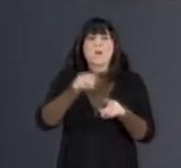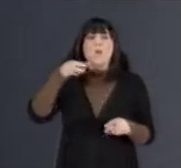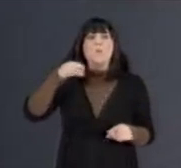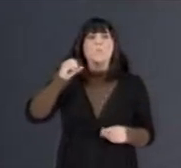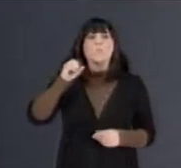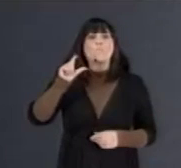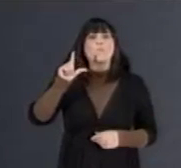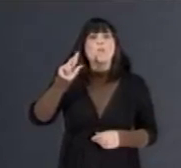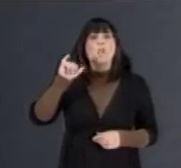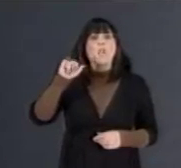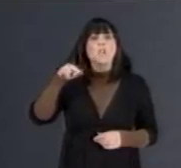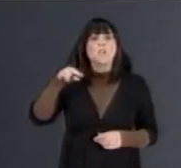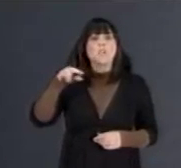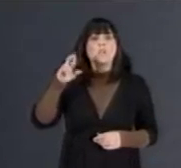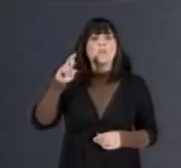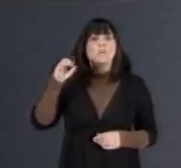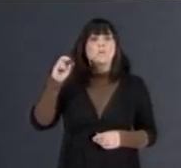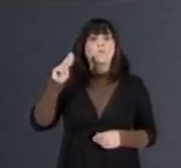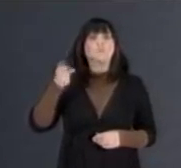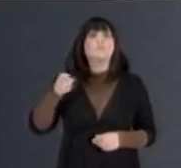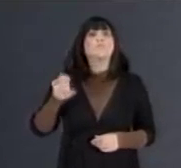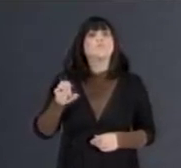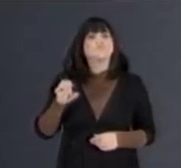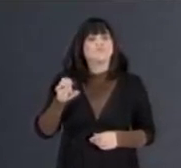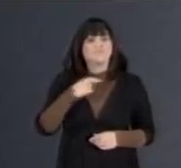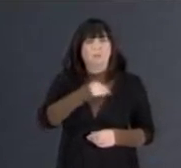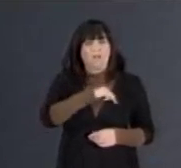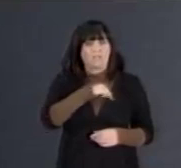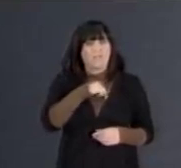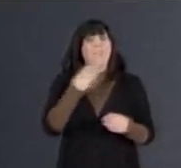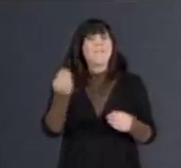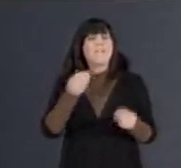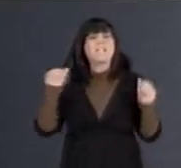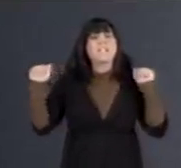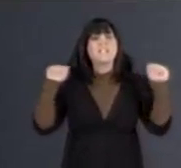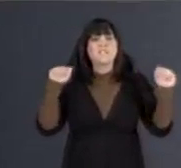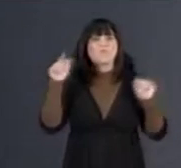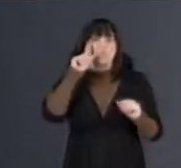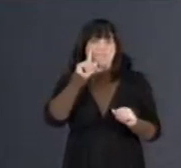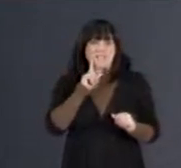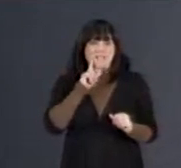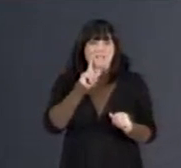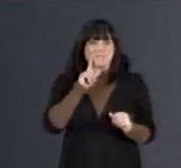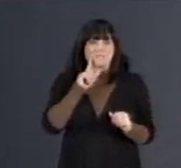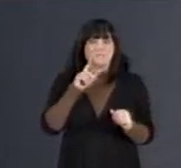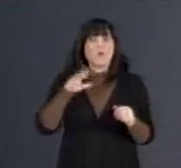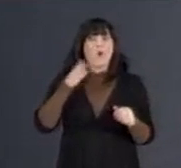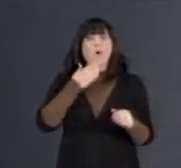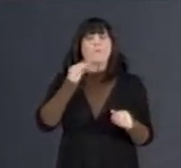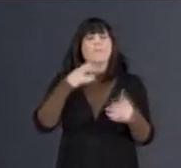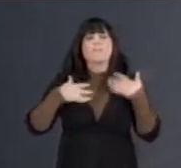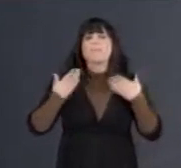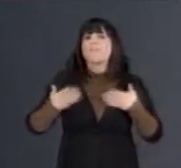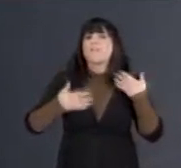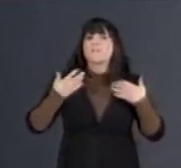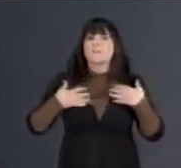-exempio, għal marta, u daw laffari. Ima, anta fwo entertainment bis, il-stort. Bien, scheduling, anta, anna